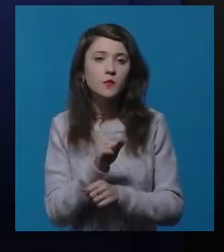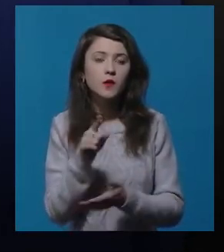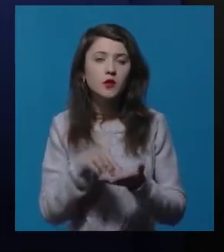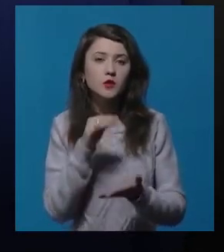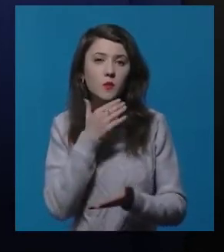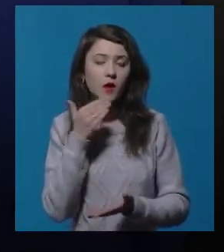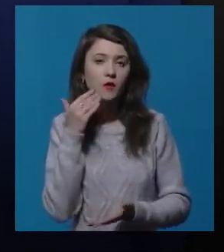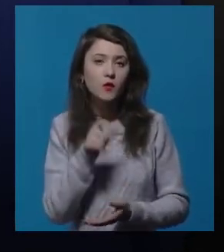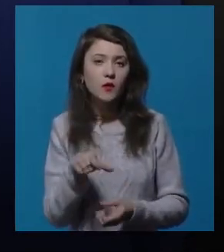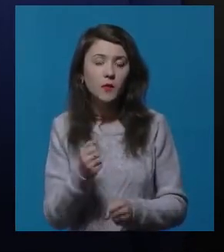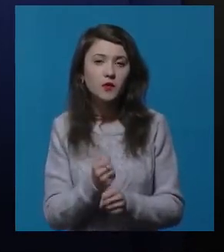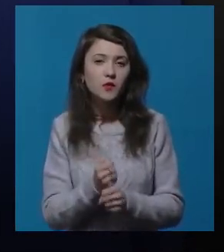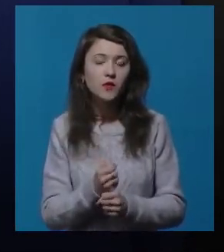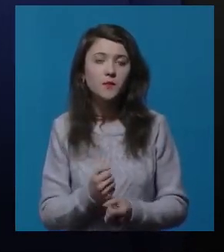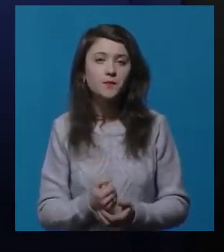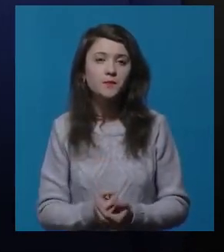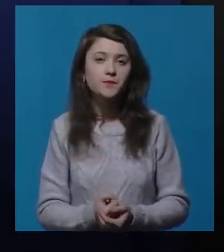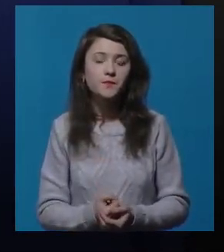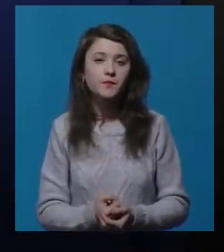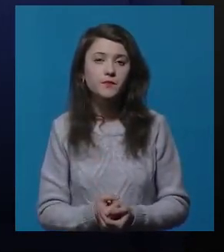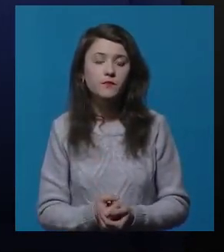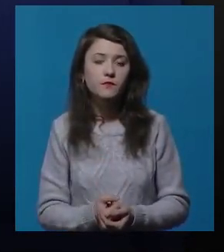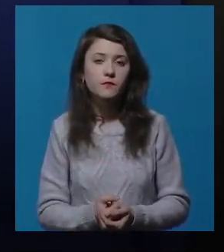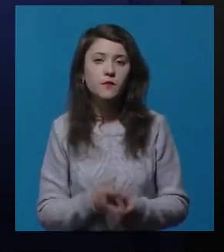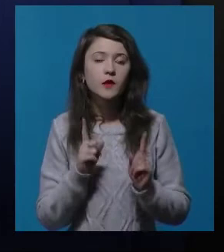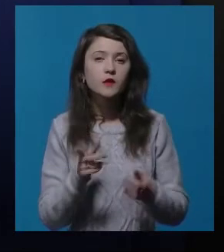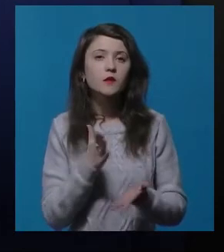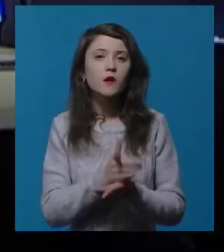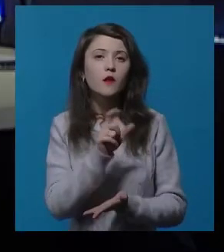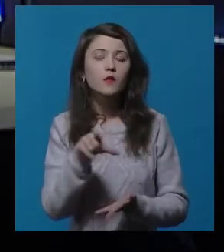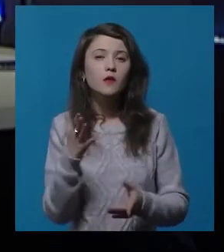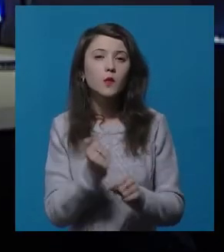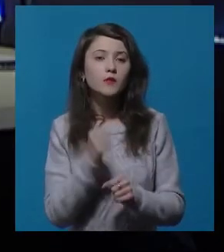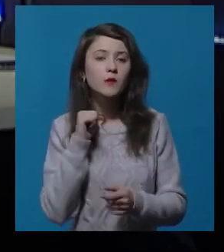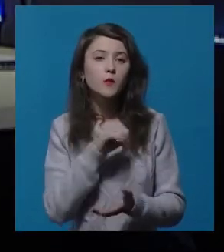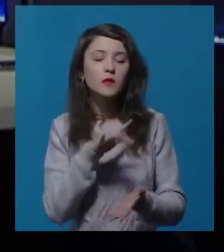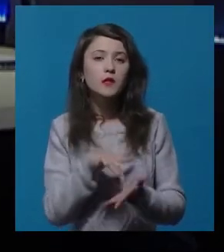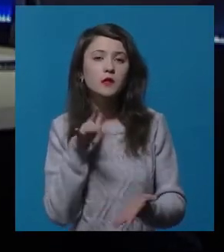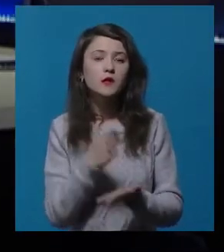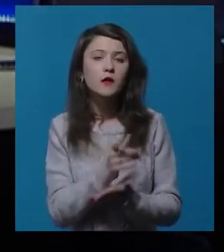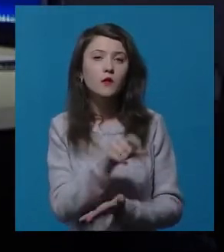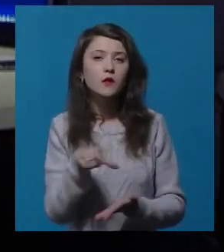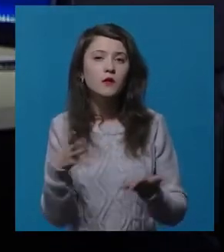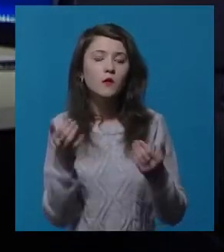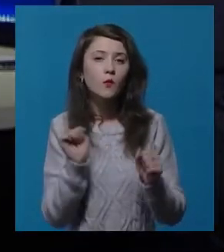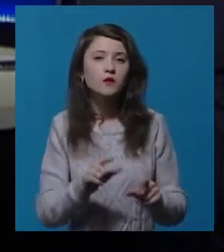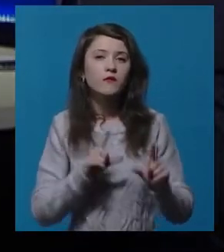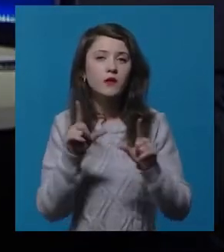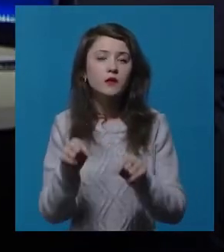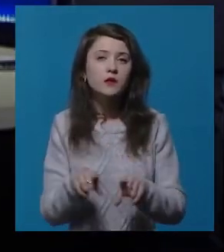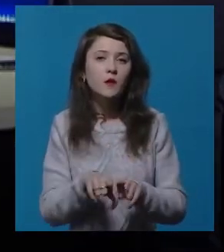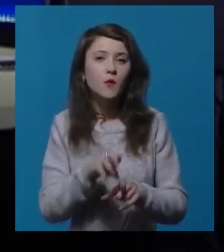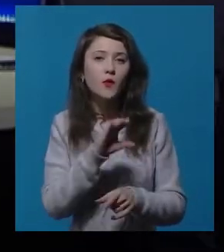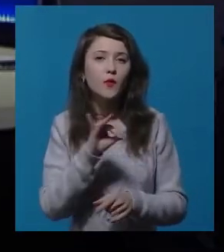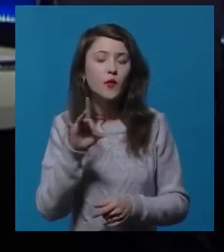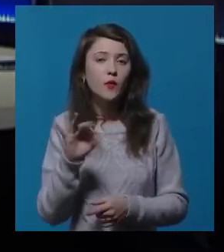людей працює. От, ну, дійсно, є люди, які працюють в самому центрі, є люди, які можуть виїхати. Да? Ті самі бюро правової